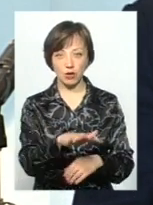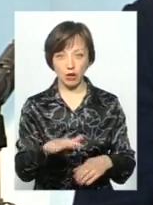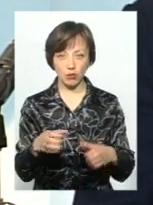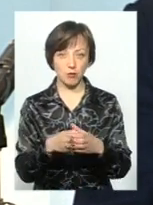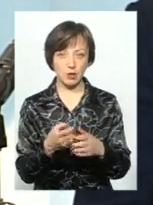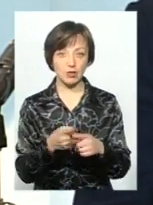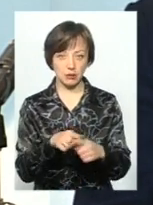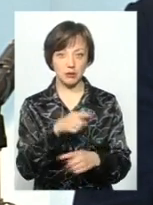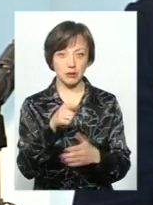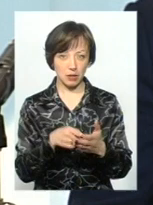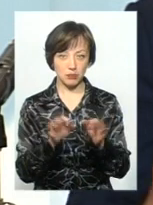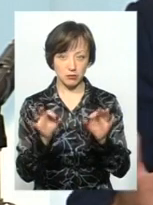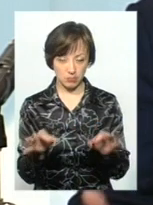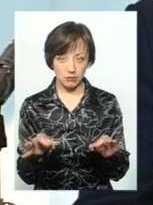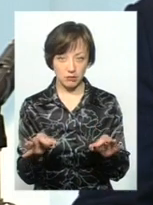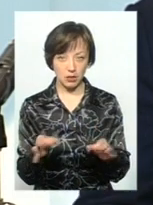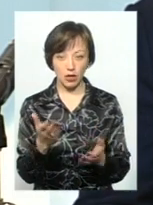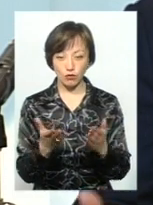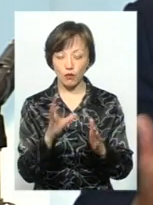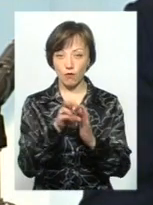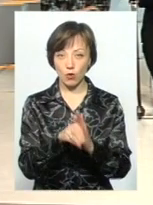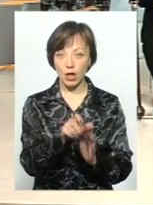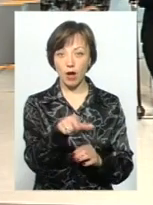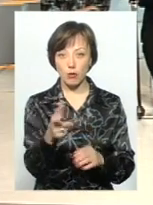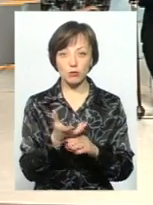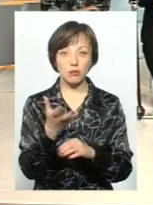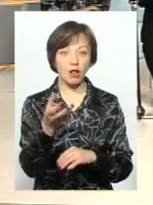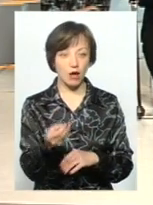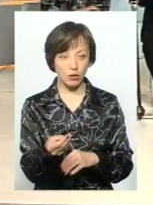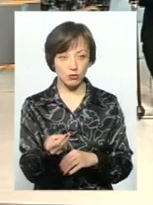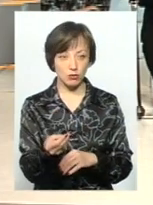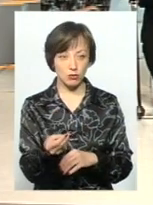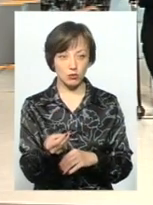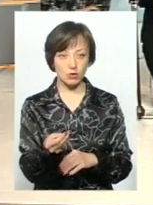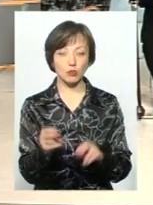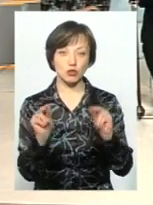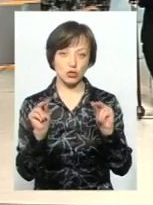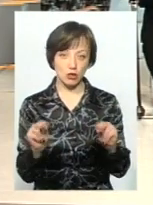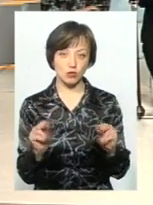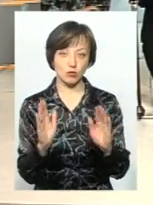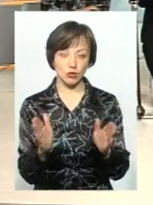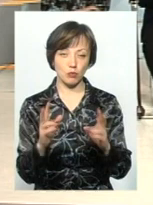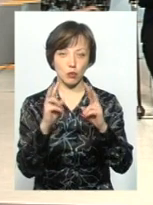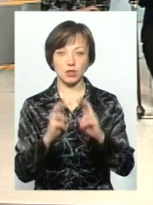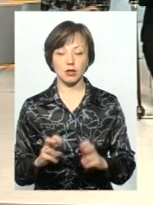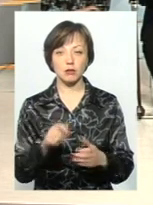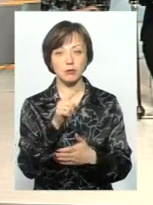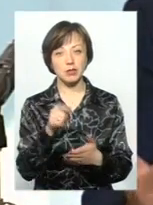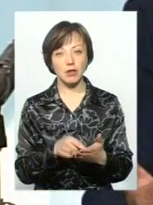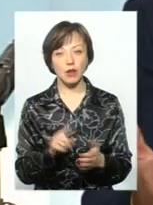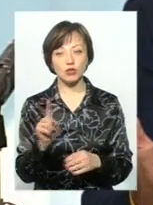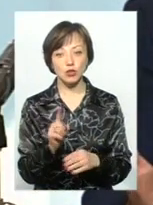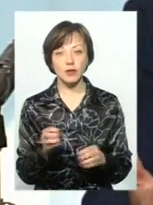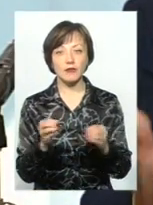мабуть, теж логічне. Якщо вводити абонплату, давайте так по-чесному будемо розглядати питання, що